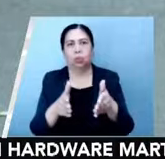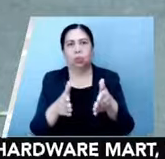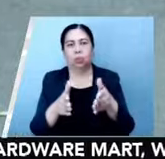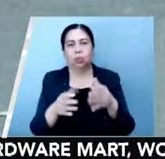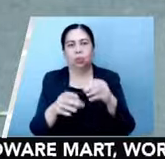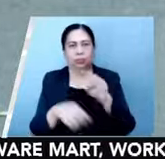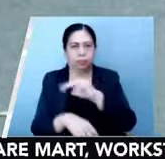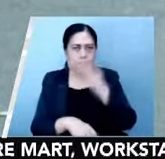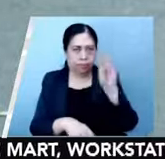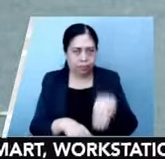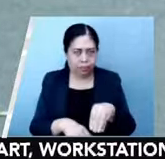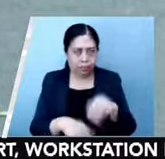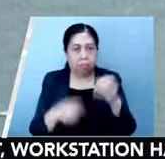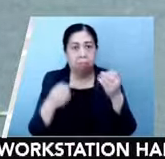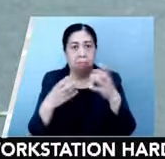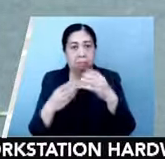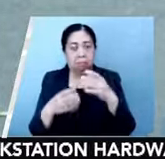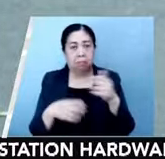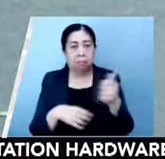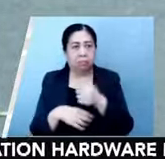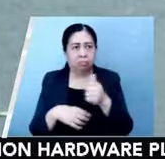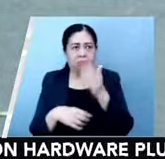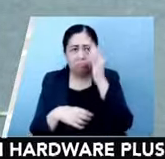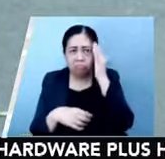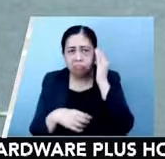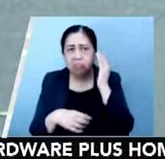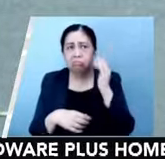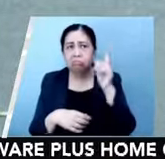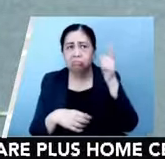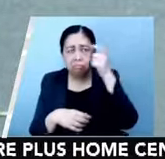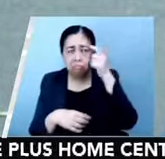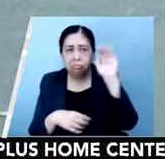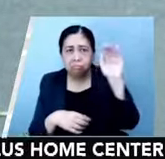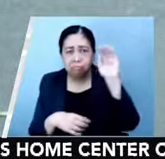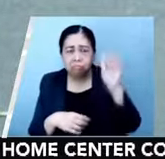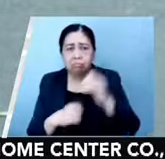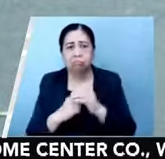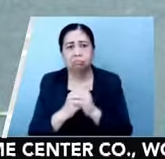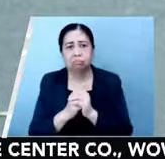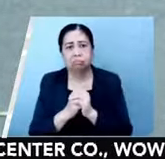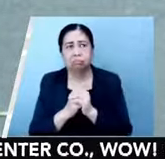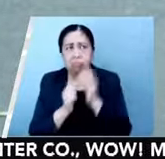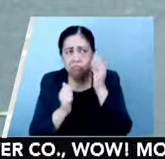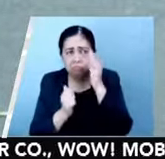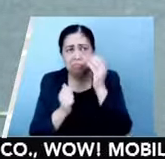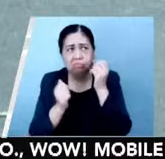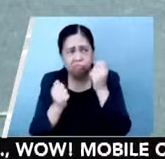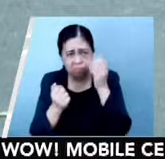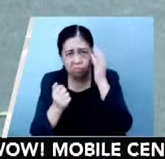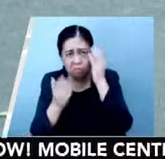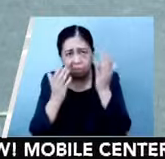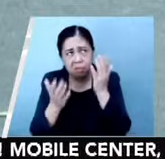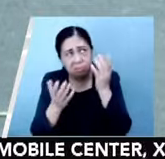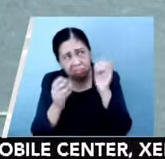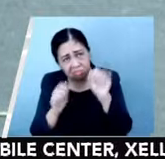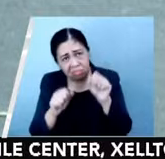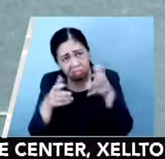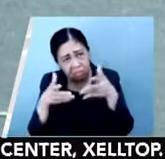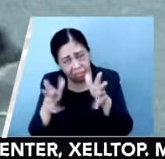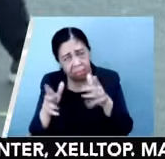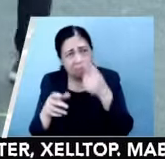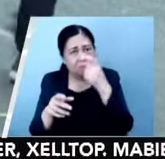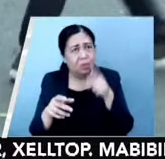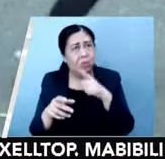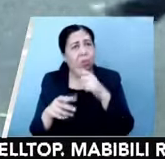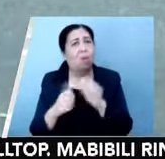mga namamasada nito ang nakikiusap sa gobyerno na i-reconsider muli ang utos na yan dahil sila raw ang mawawala ng